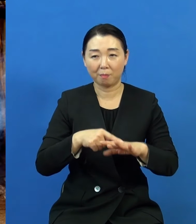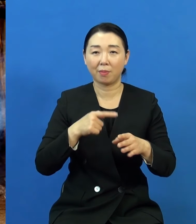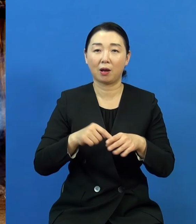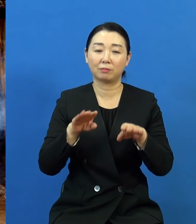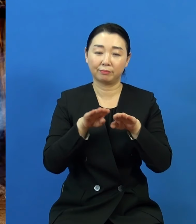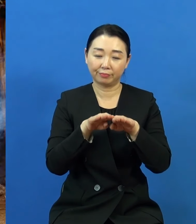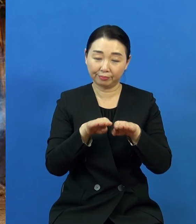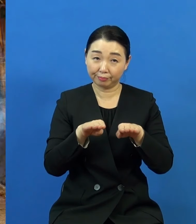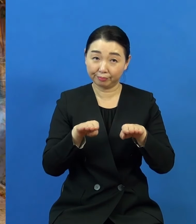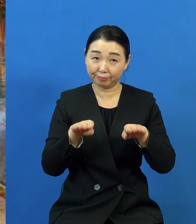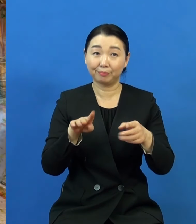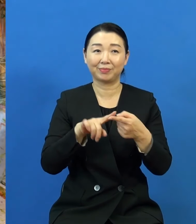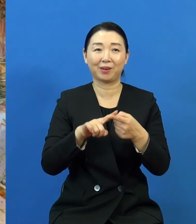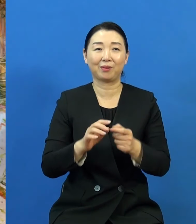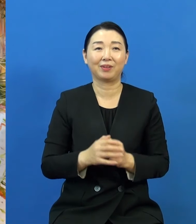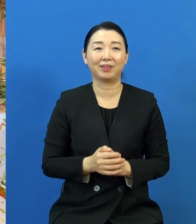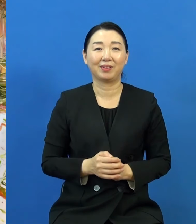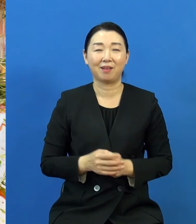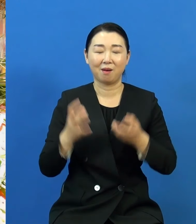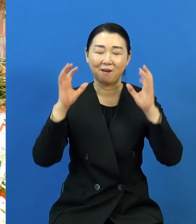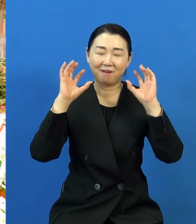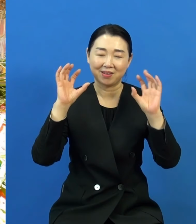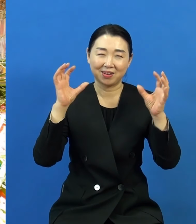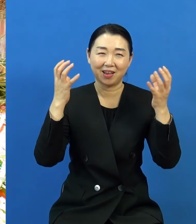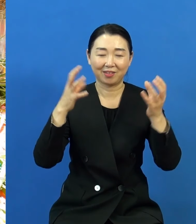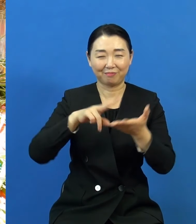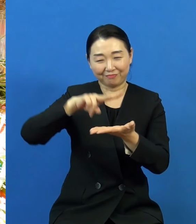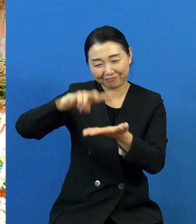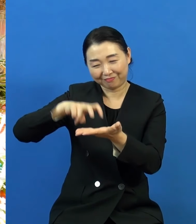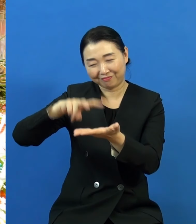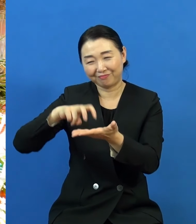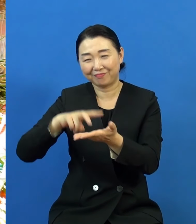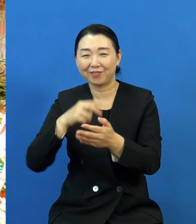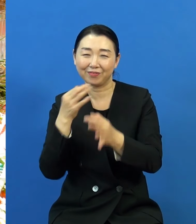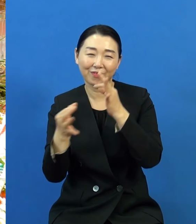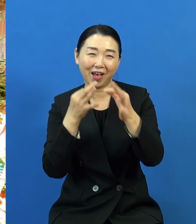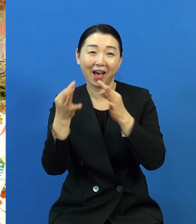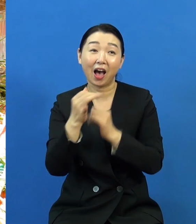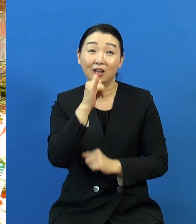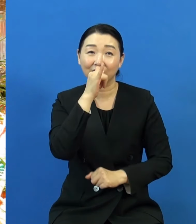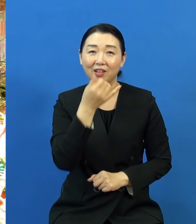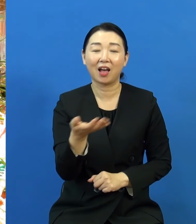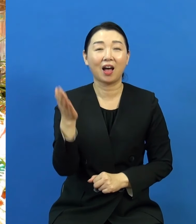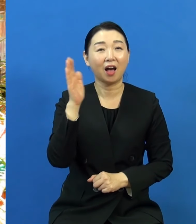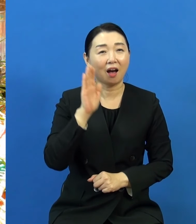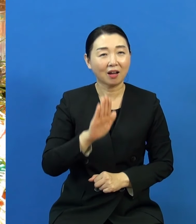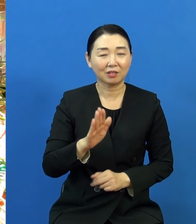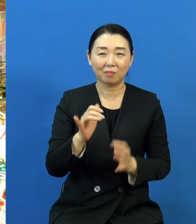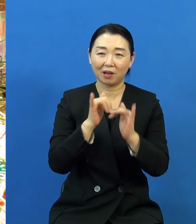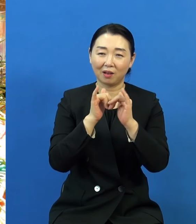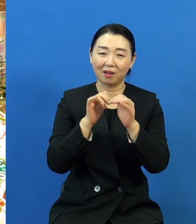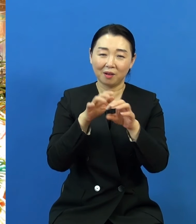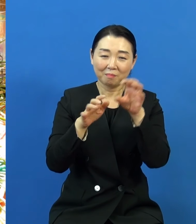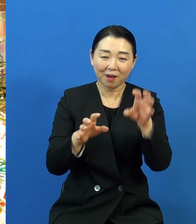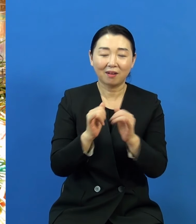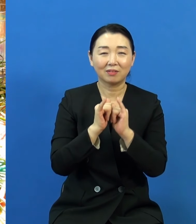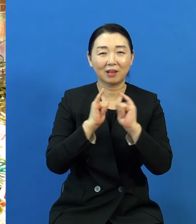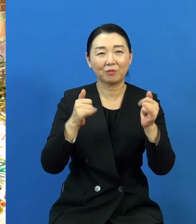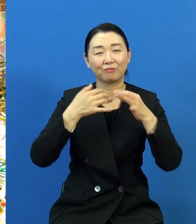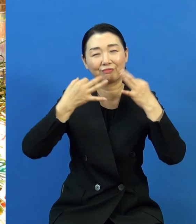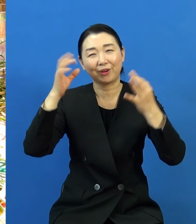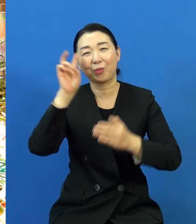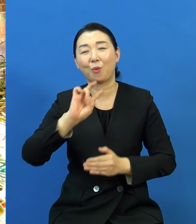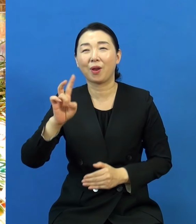자체였습니다. 아무리 어린 아이들이 이리 뛰고 저리 뛰고 소리를 쳐도 아무리 마을 사람들이 환호하고 노래를